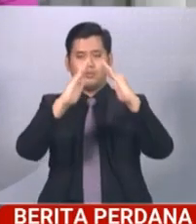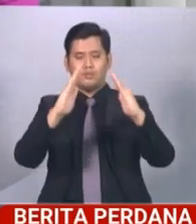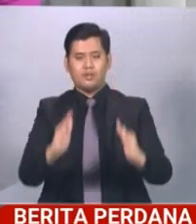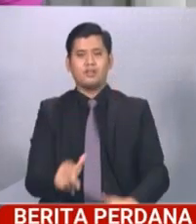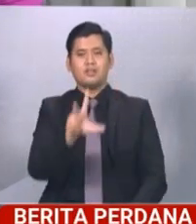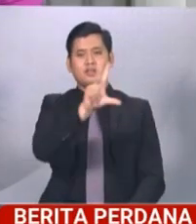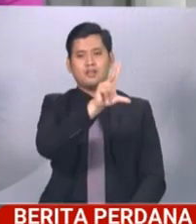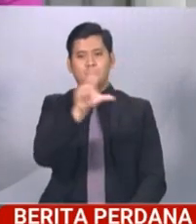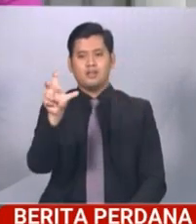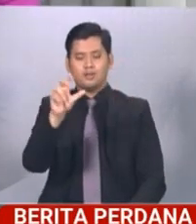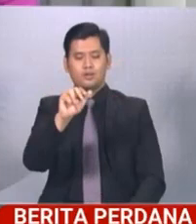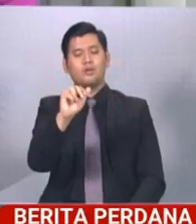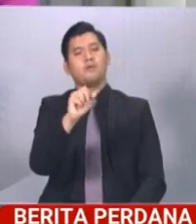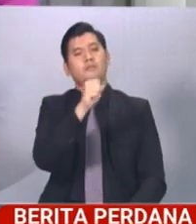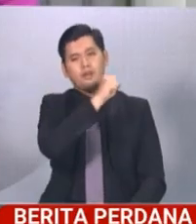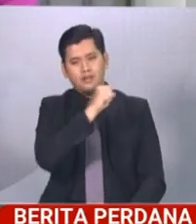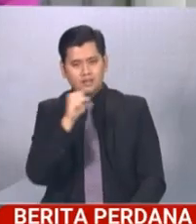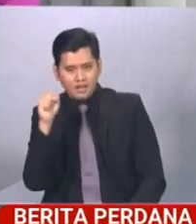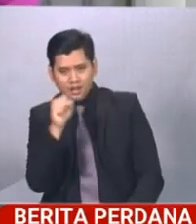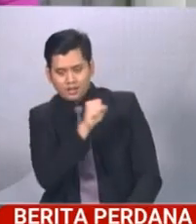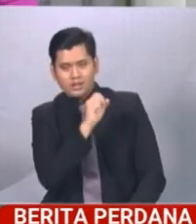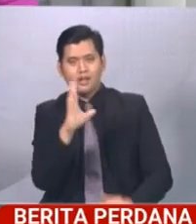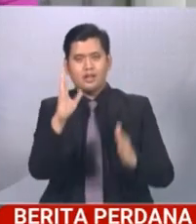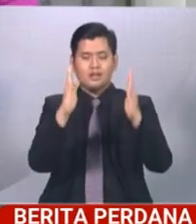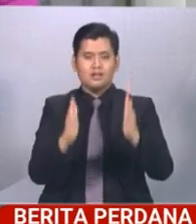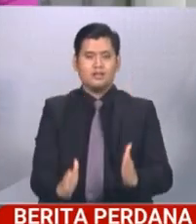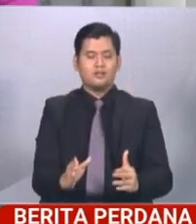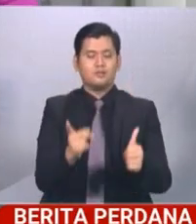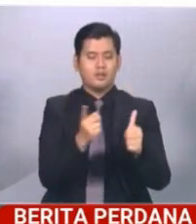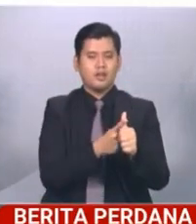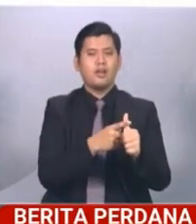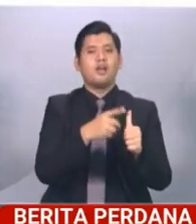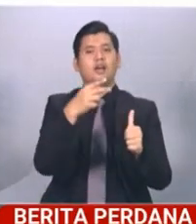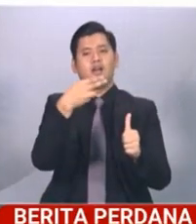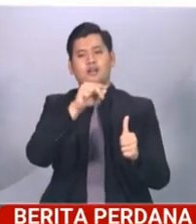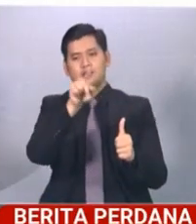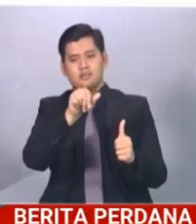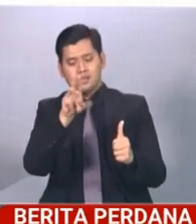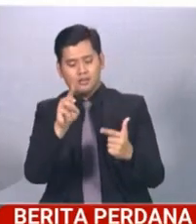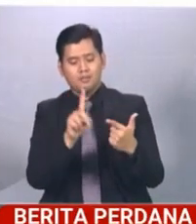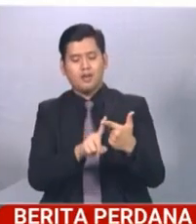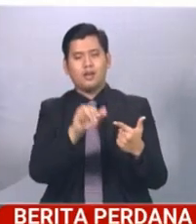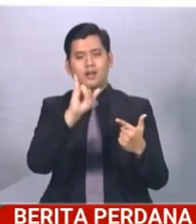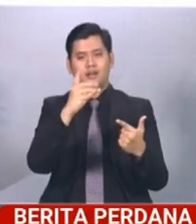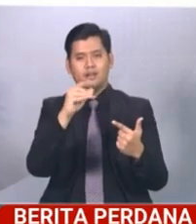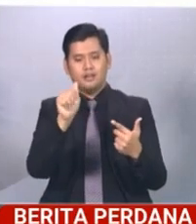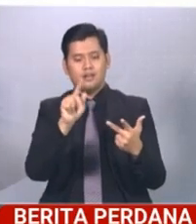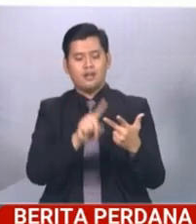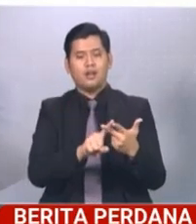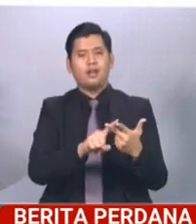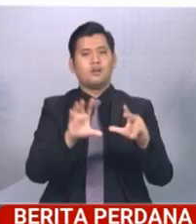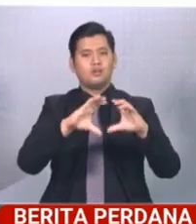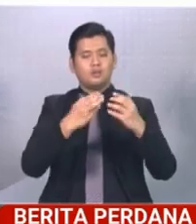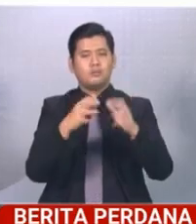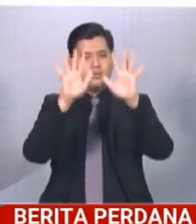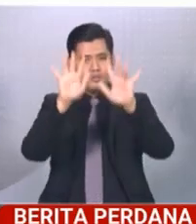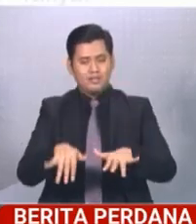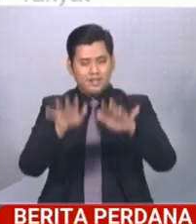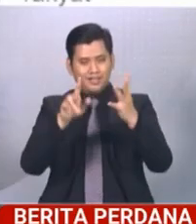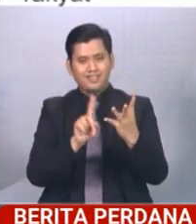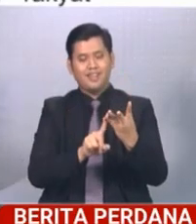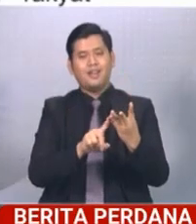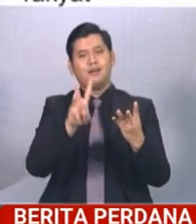300 artis dan Kru penerbitan antaranya Hazama edajobs.com plan hujan meet Uncle Hussein dan